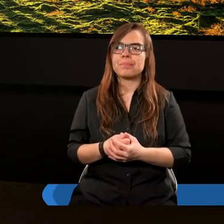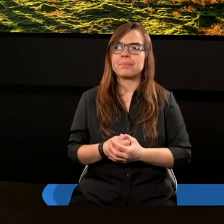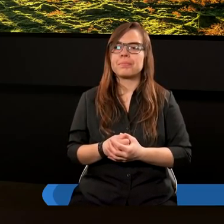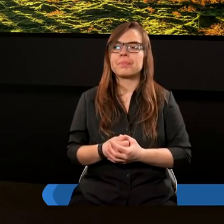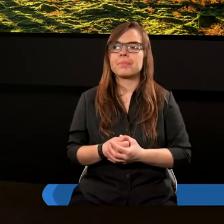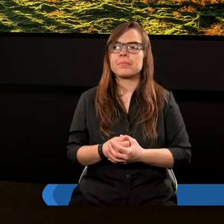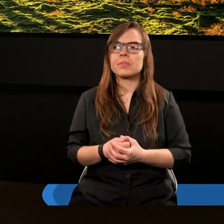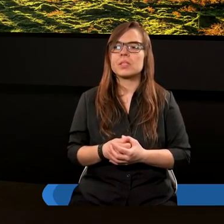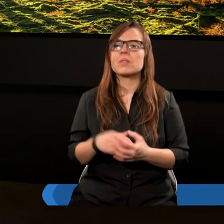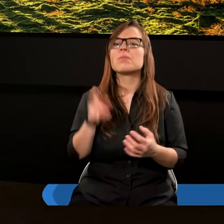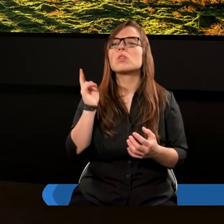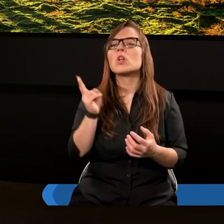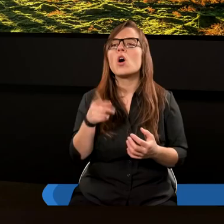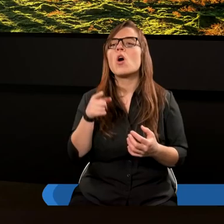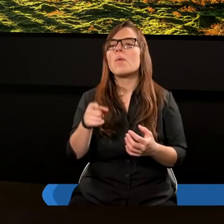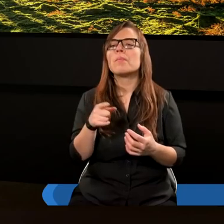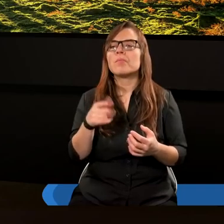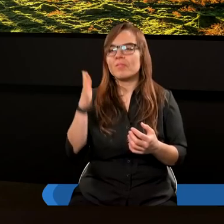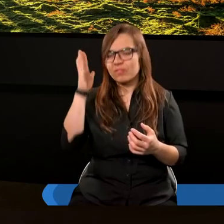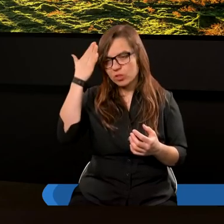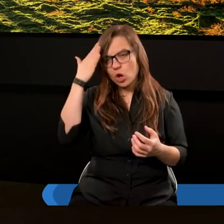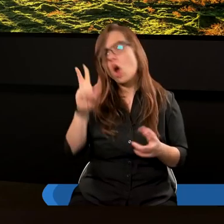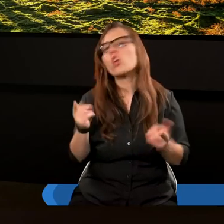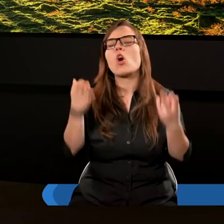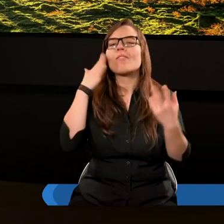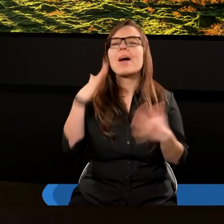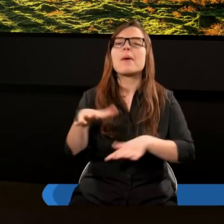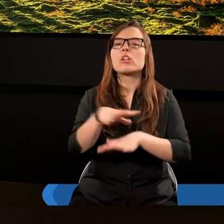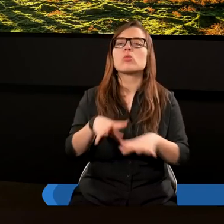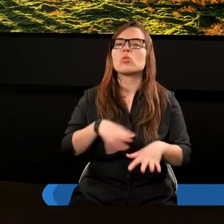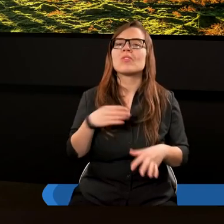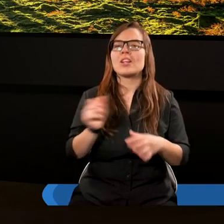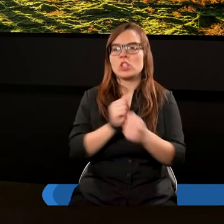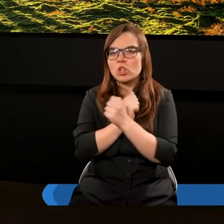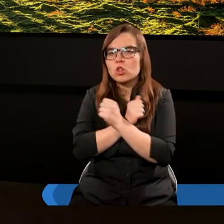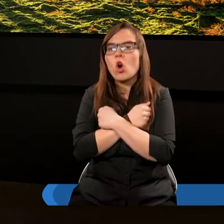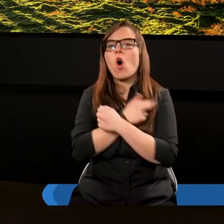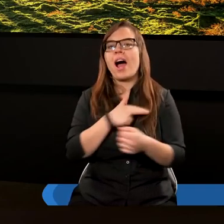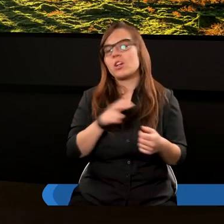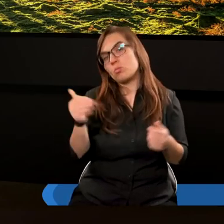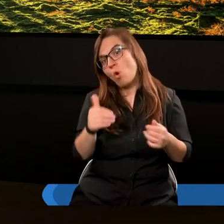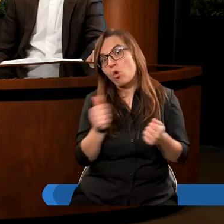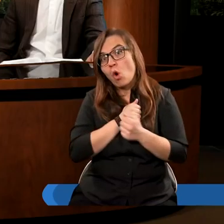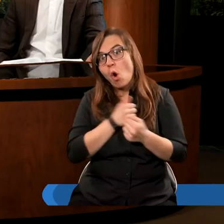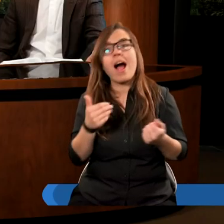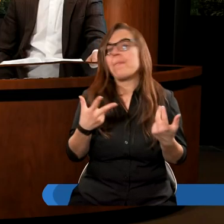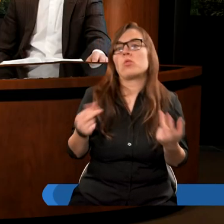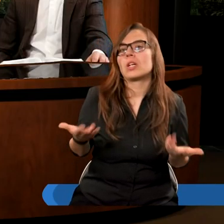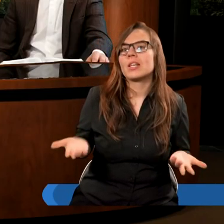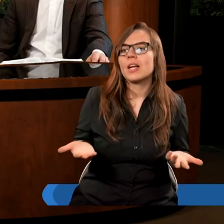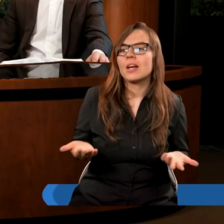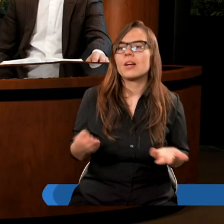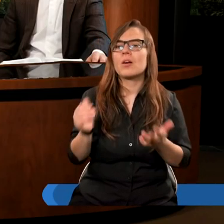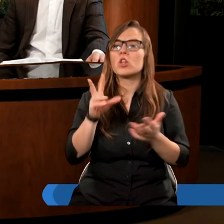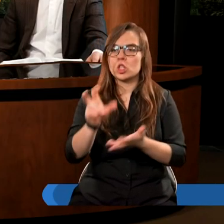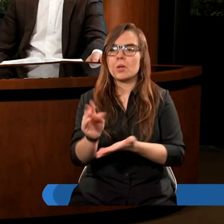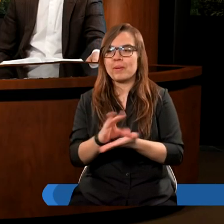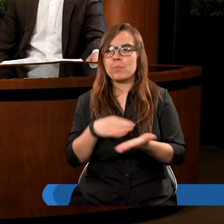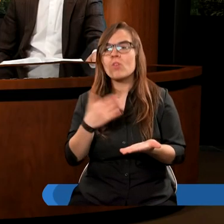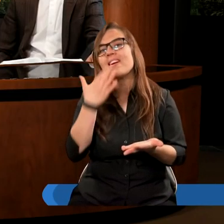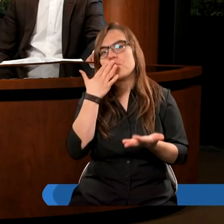Ale skąd wiemy tak naprawdę, że Duch Święty nas kocha? Że On nas kocha? Może nas nie kocha? Czy Biblia coś o tym